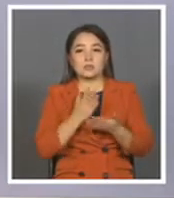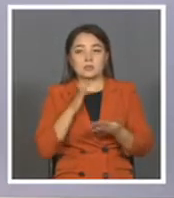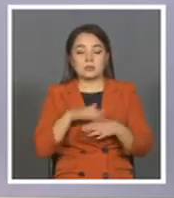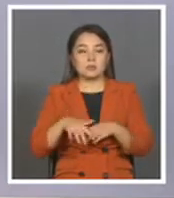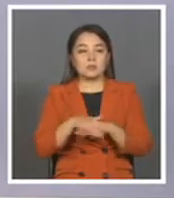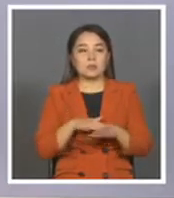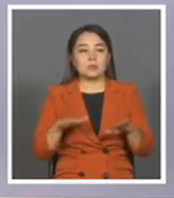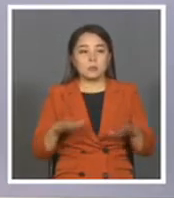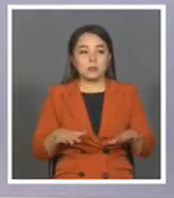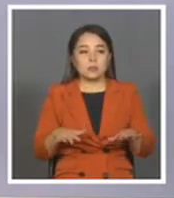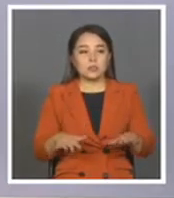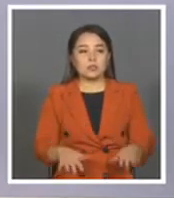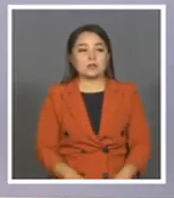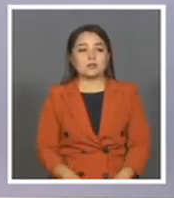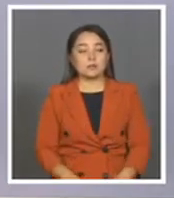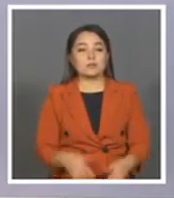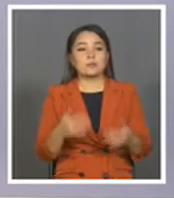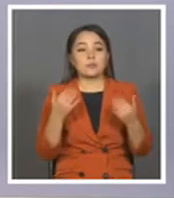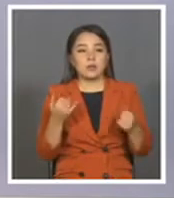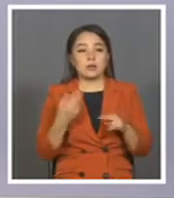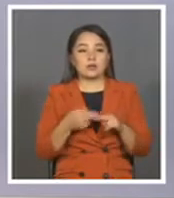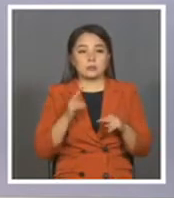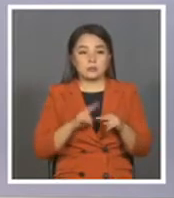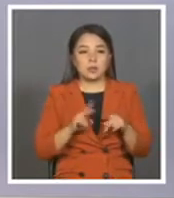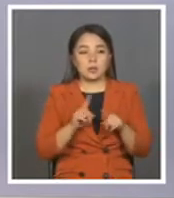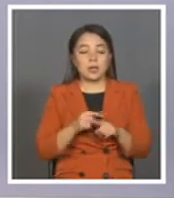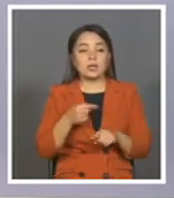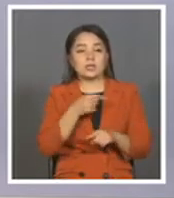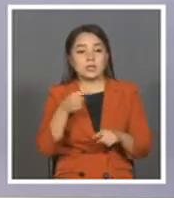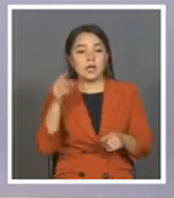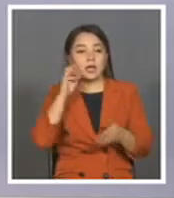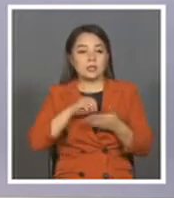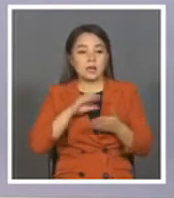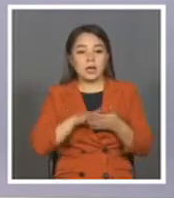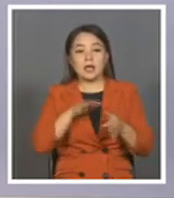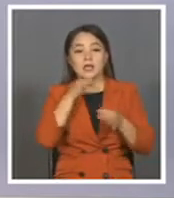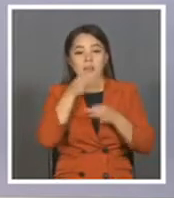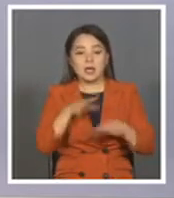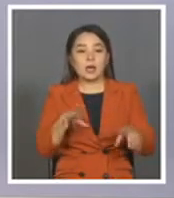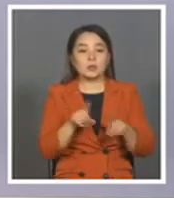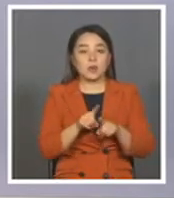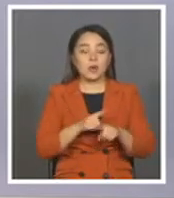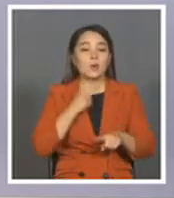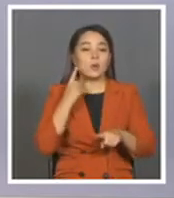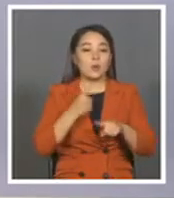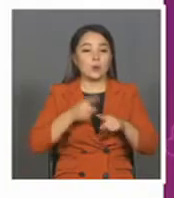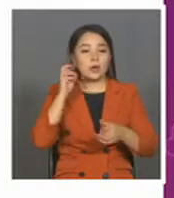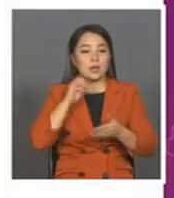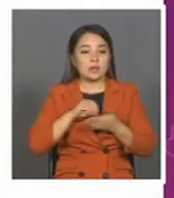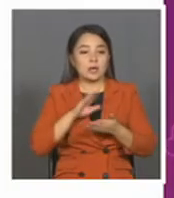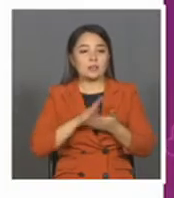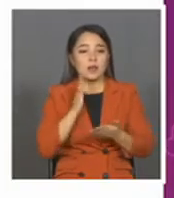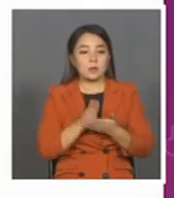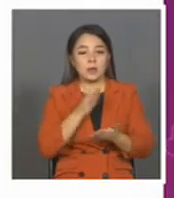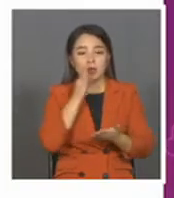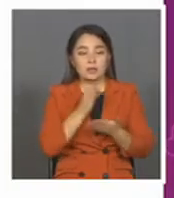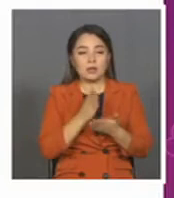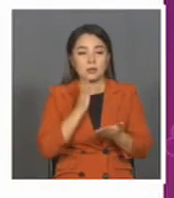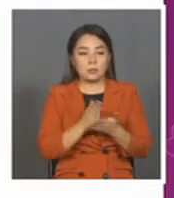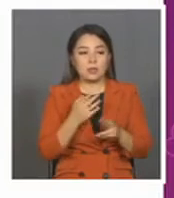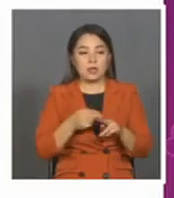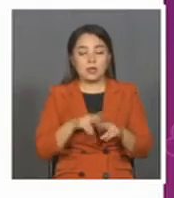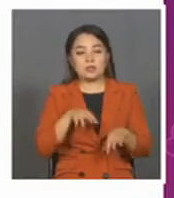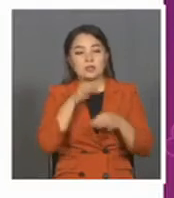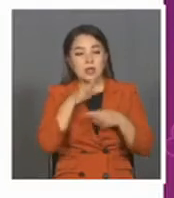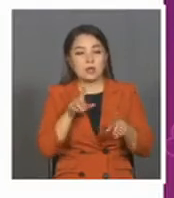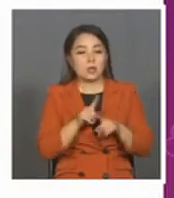бұдан мынадай тұжырымдар шығады. Кез келген теріс сан кез келген оң саннан кіші. Және де кез